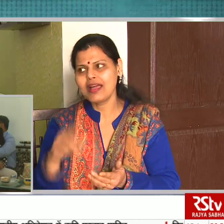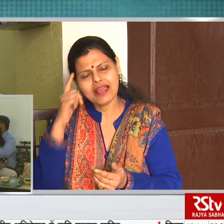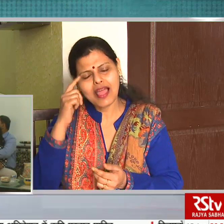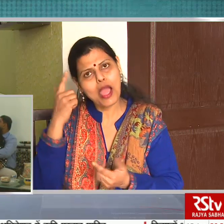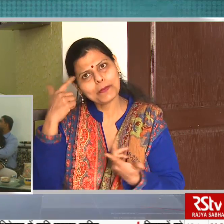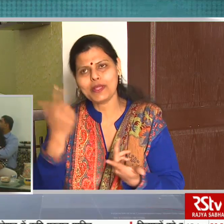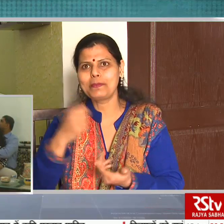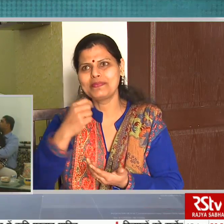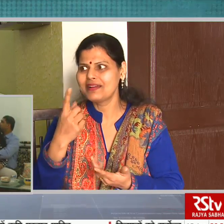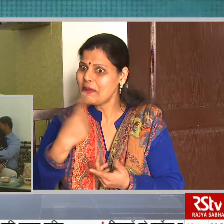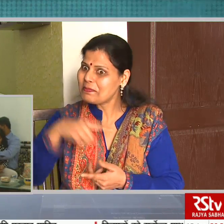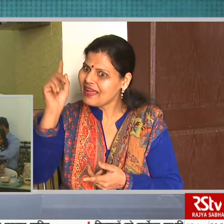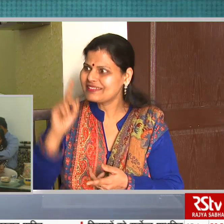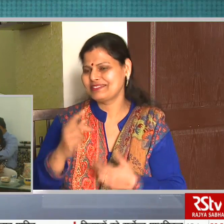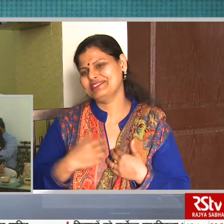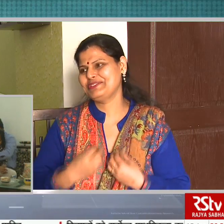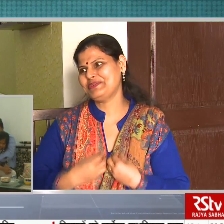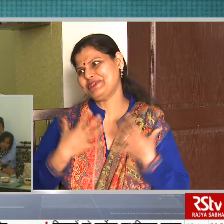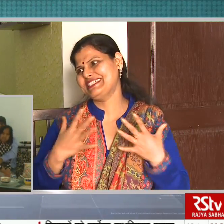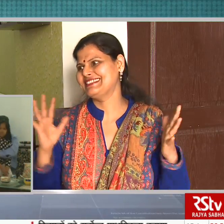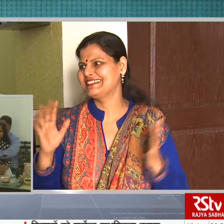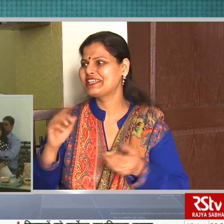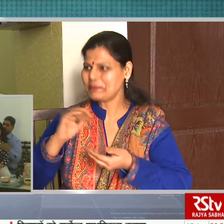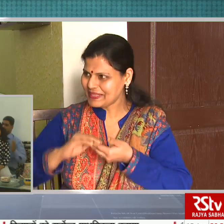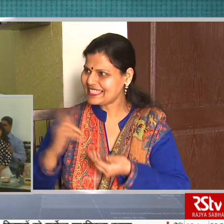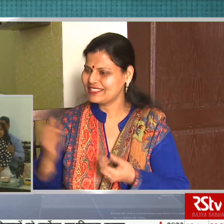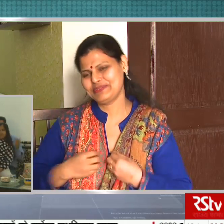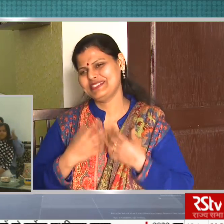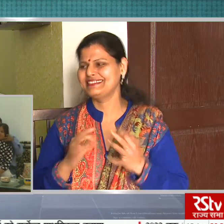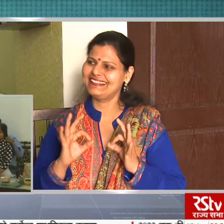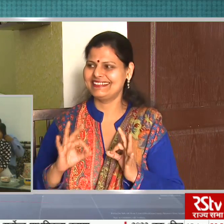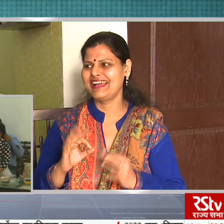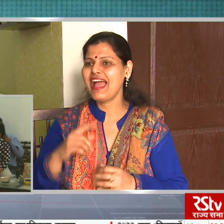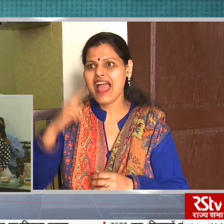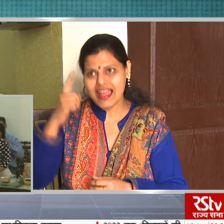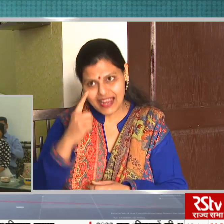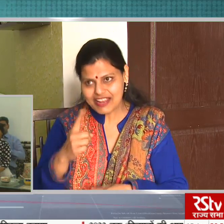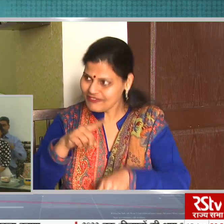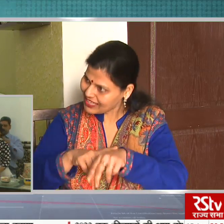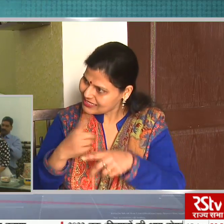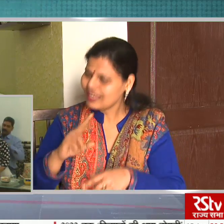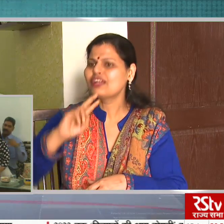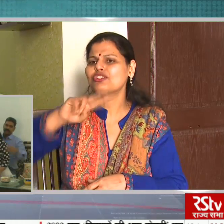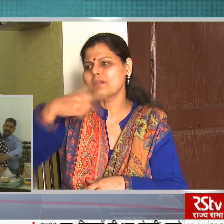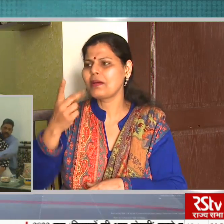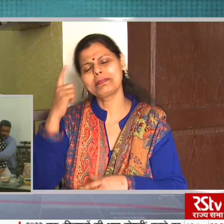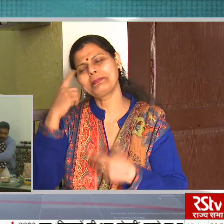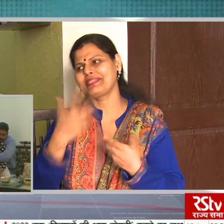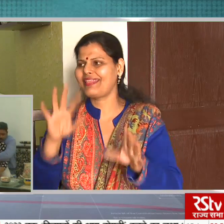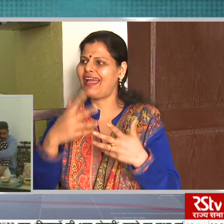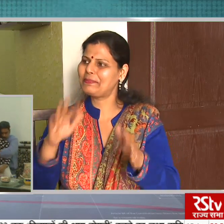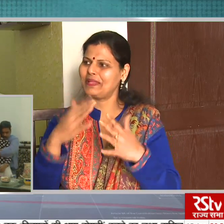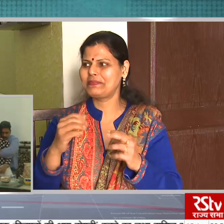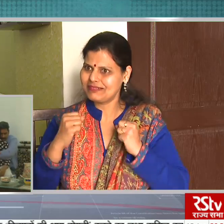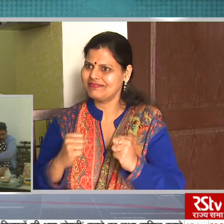हमने फिर प्रशिक्षित करना शुरू करवाया बैडमिंटन में, उसको कोचिंग दिलवाई हम लोगों ने अच्छी से अच्छी जगह पे,